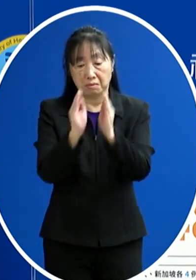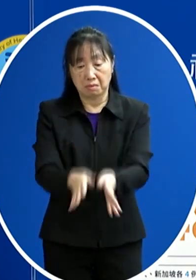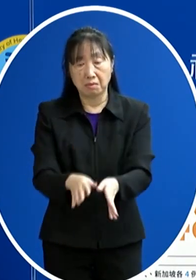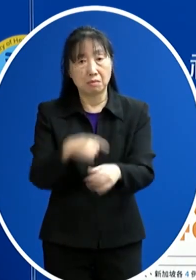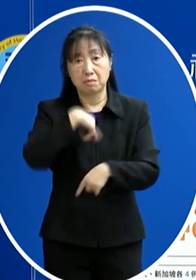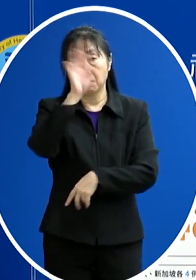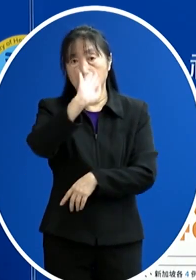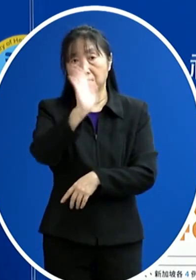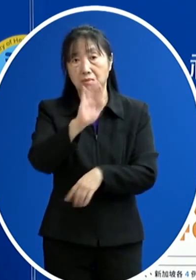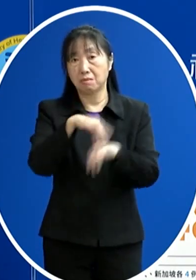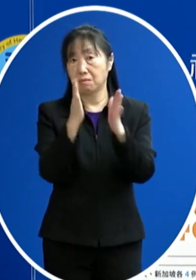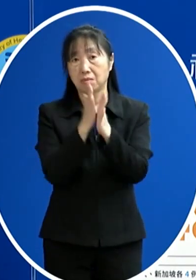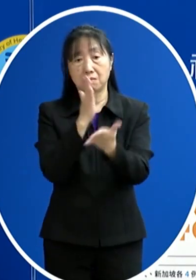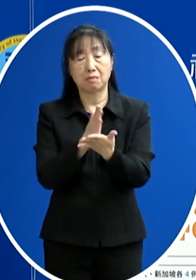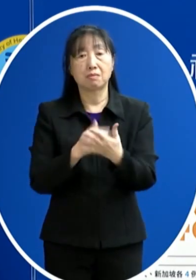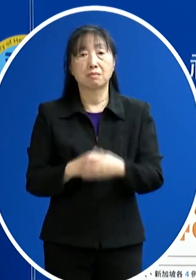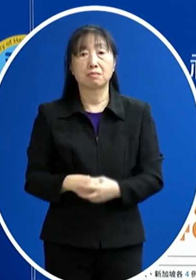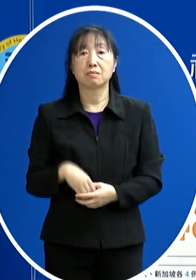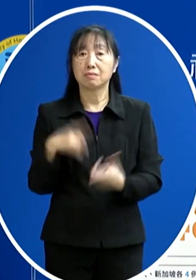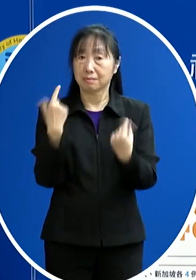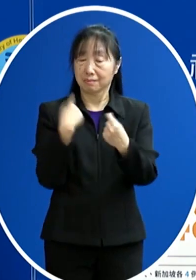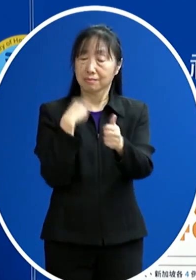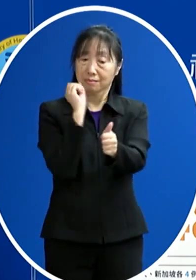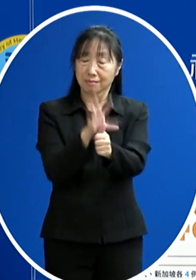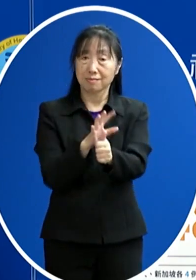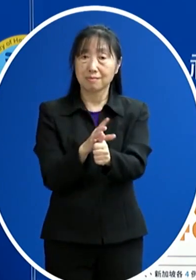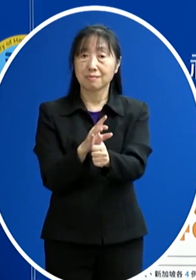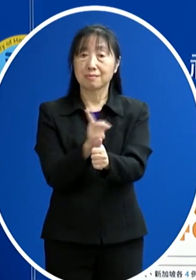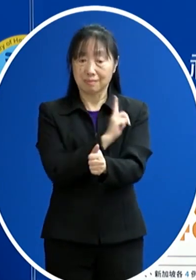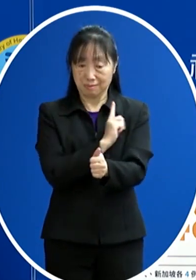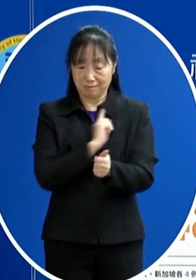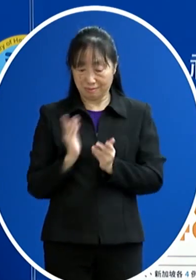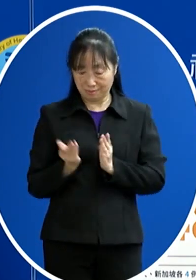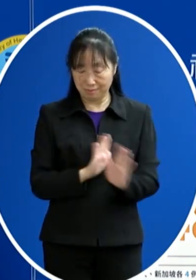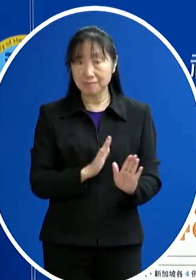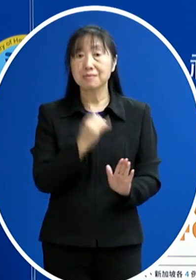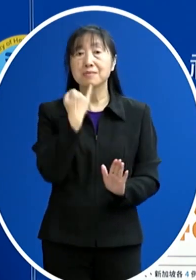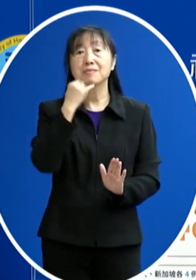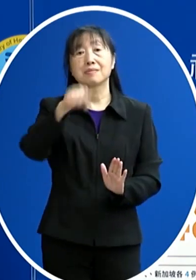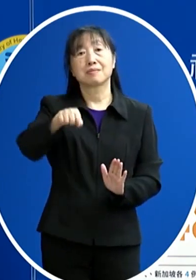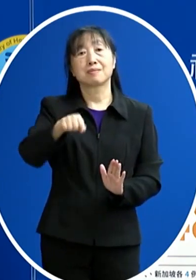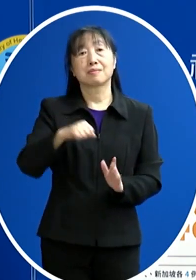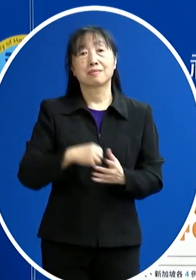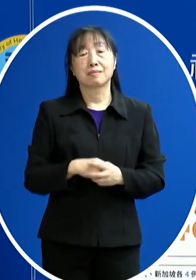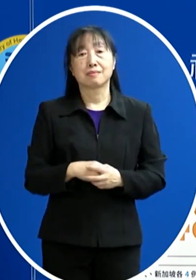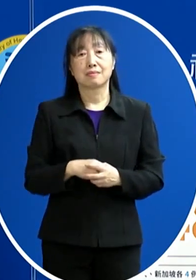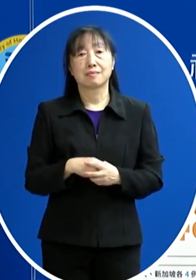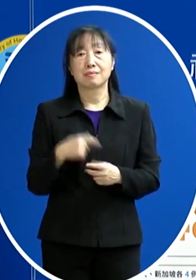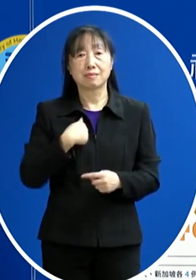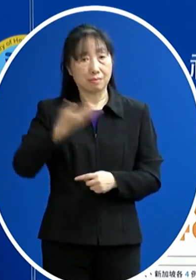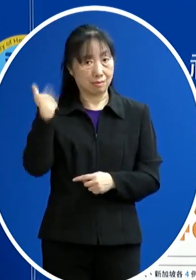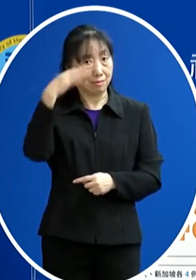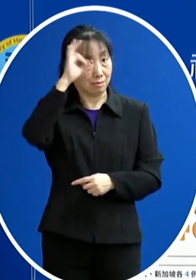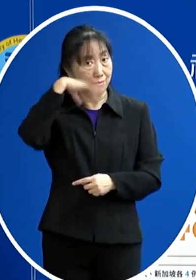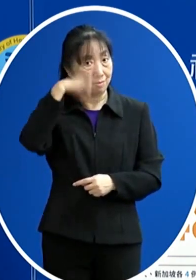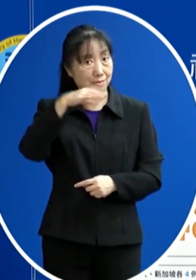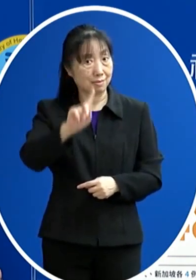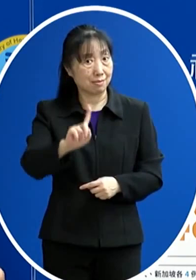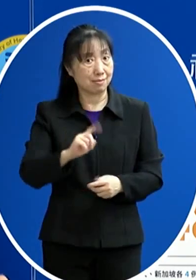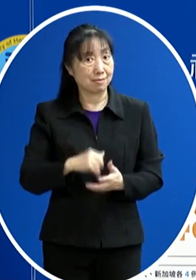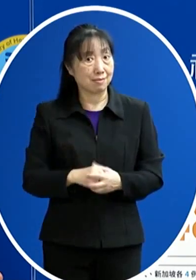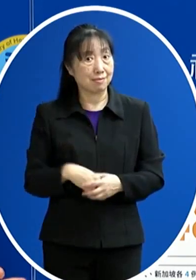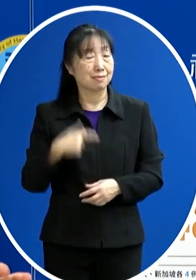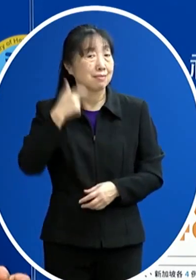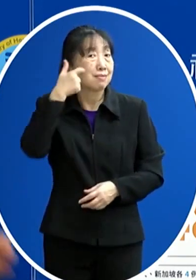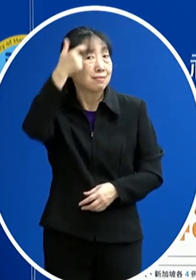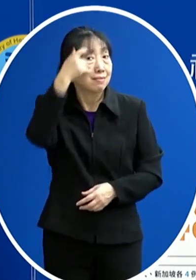杯，哦，那当然我们也建议民众自备以上的祭祀器具。我曾经看过啊，我们